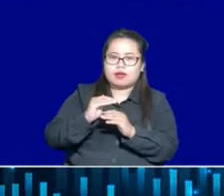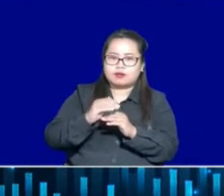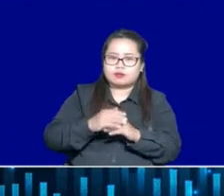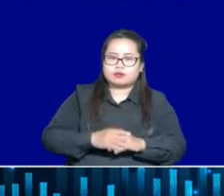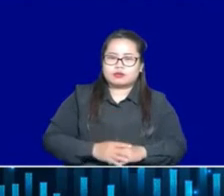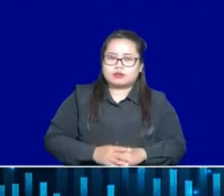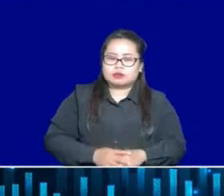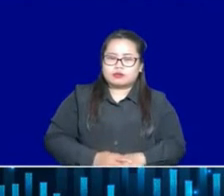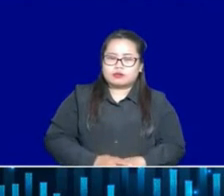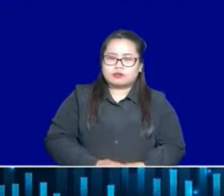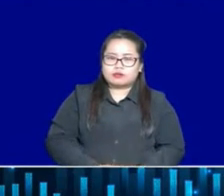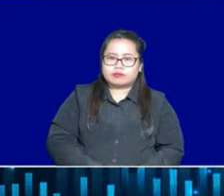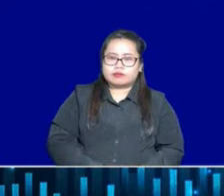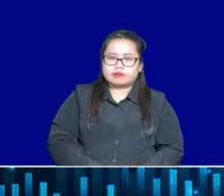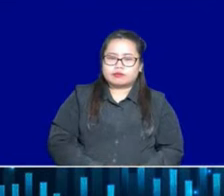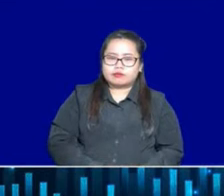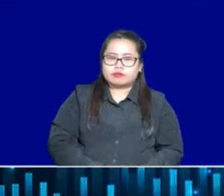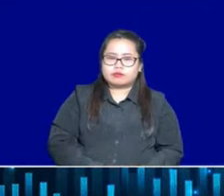Banyak